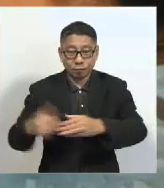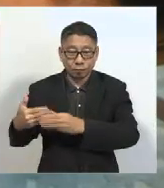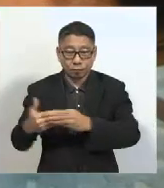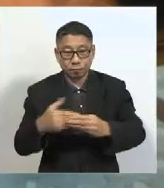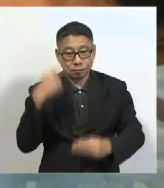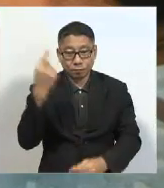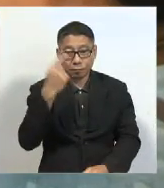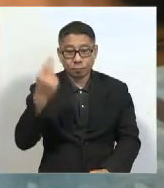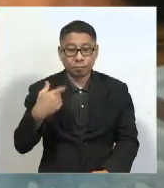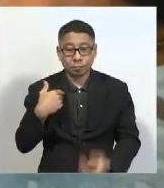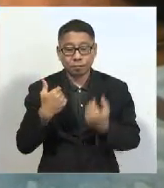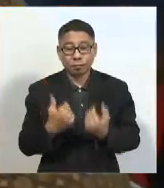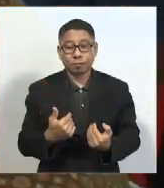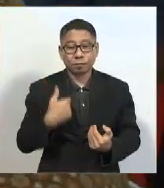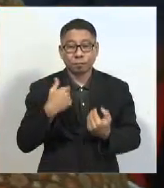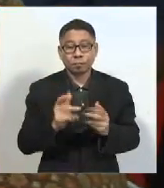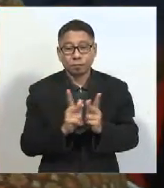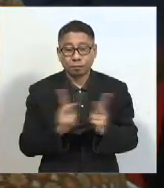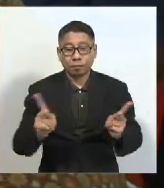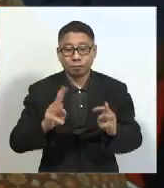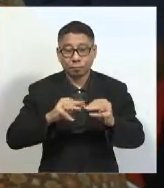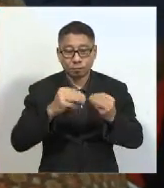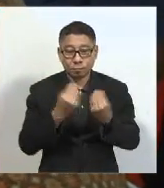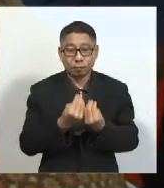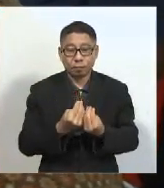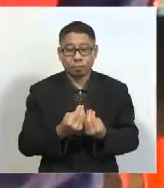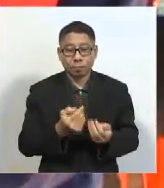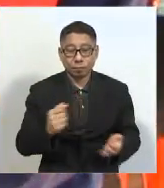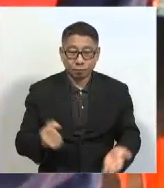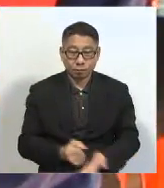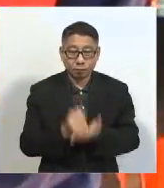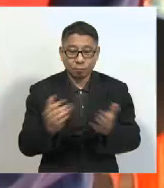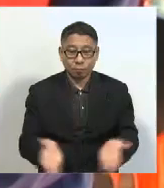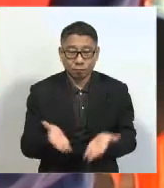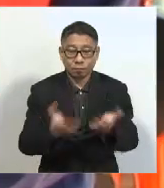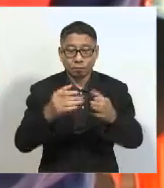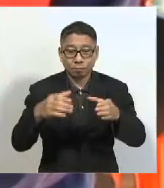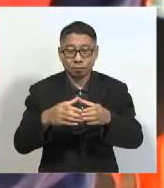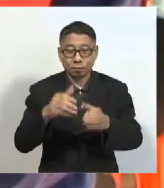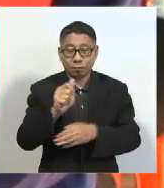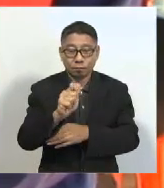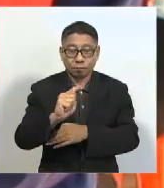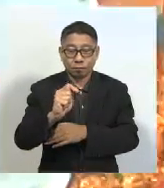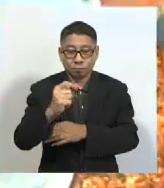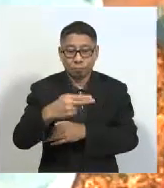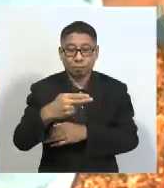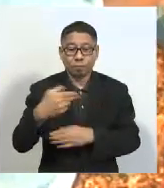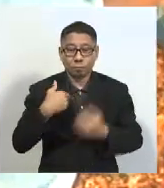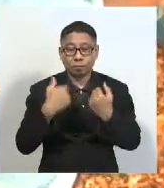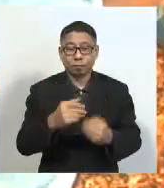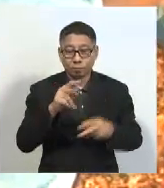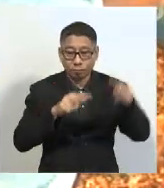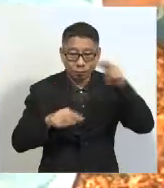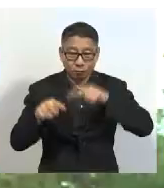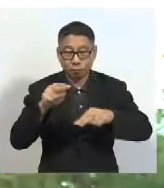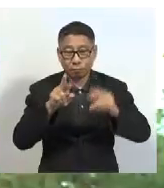มแรงร่วมใจของคณะกรรมการหมู่บ้านประกอบกับการได้รับการสนับสนุนจากองค์กรปกครองส่วนท้องถิ่นซึ่งเข้ามาดูแ